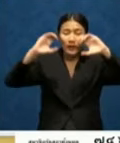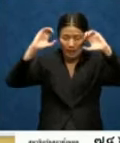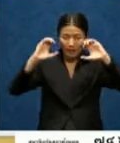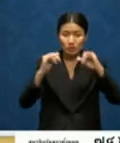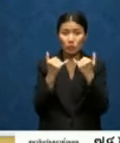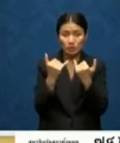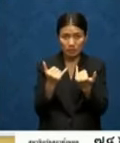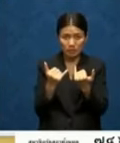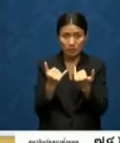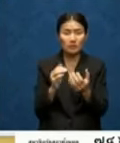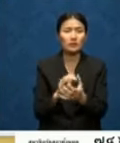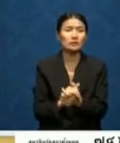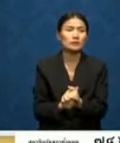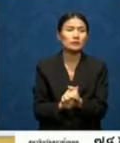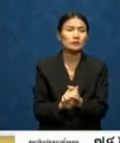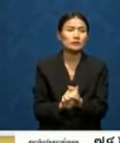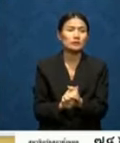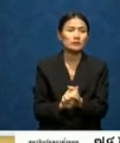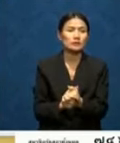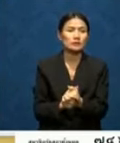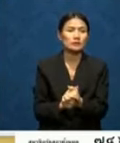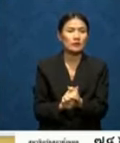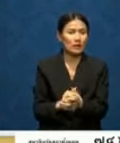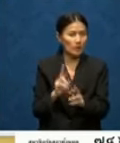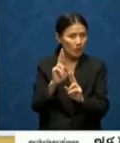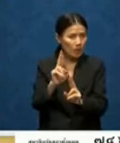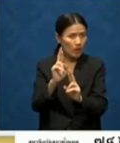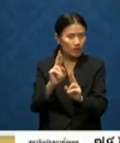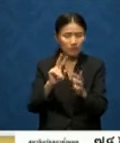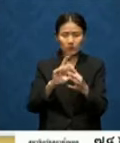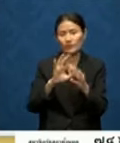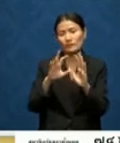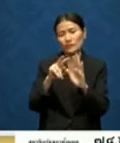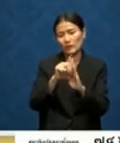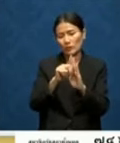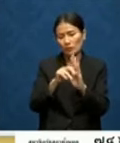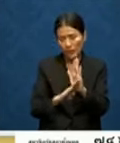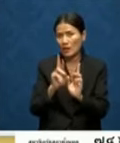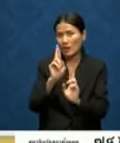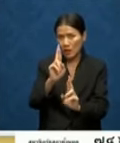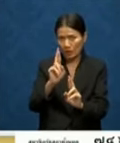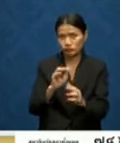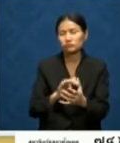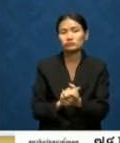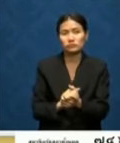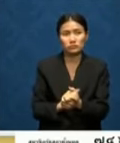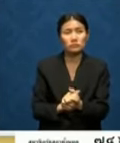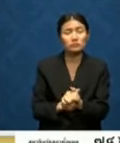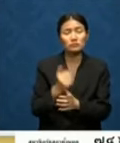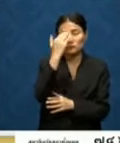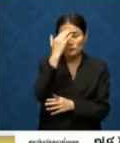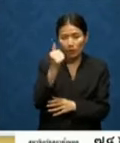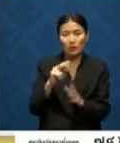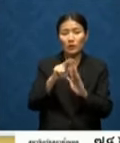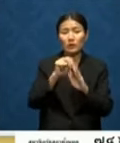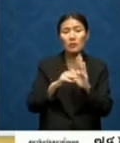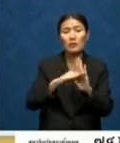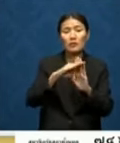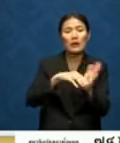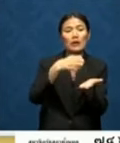ถ้ใยกครับ ท่านจะติดกับดักทาง นโยบาย1.โยบายที่ihi l'tง2.